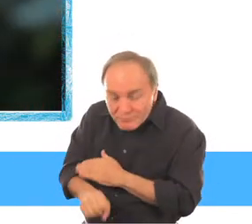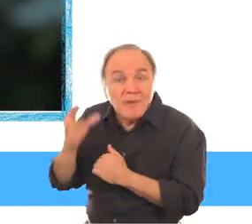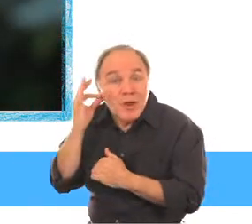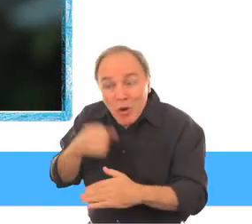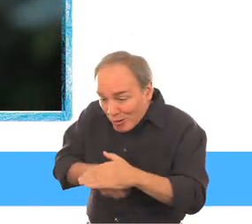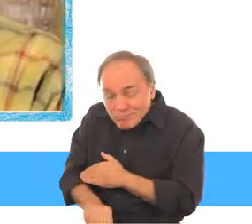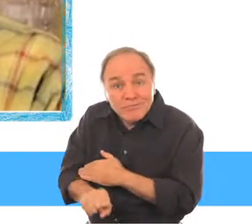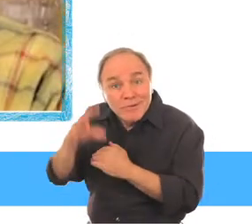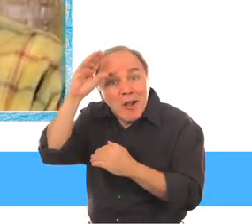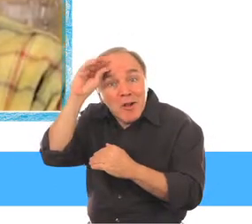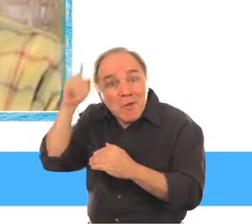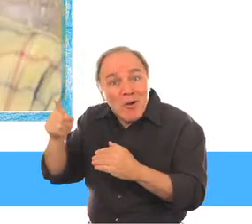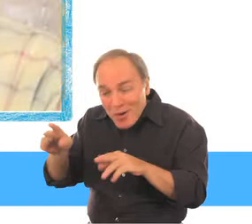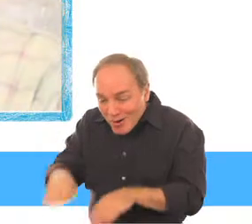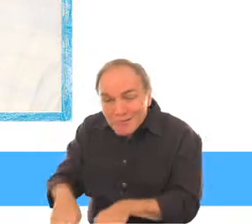des frères et des sœurs.